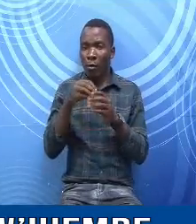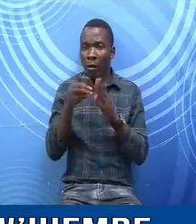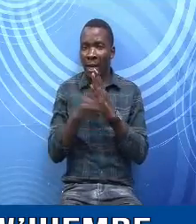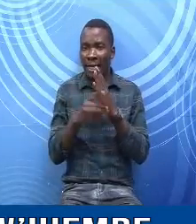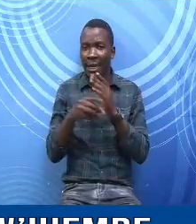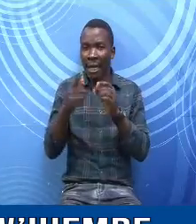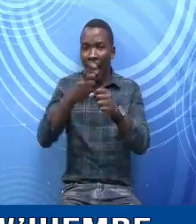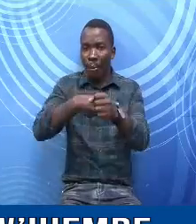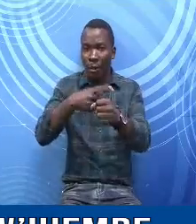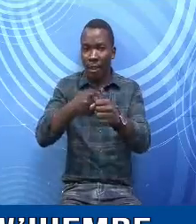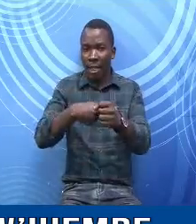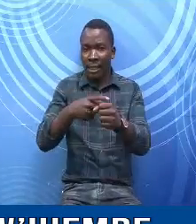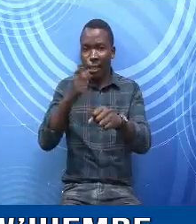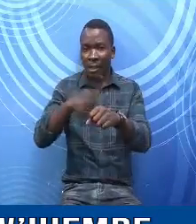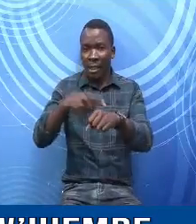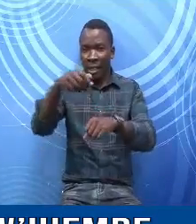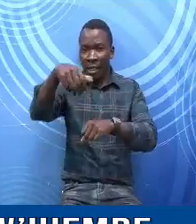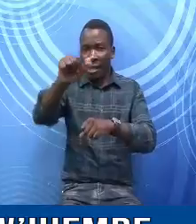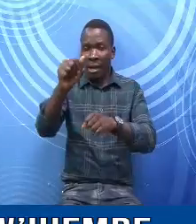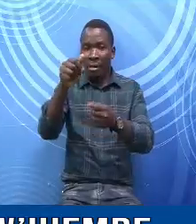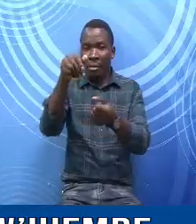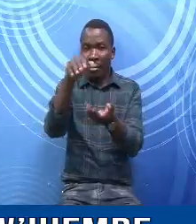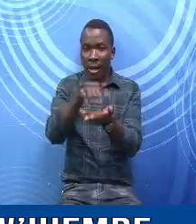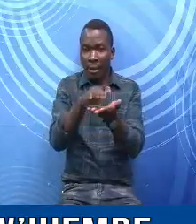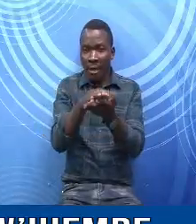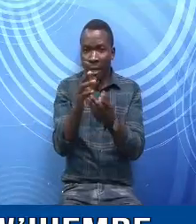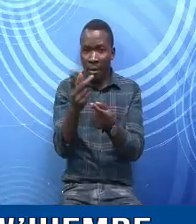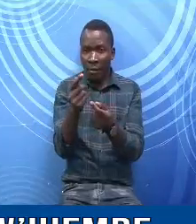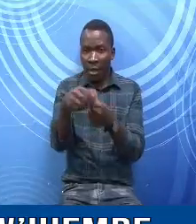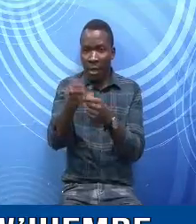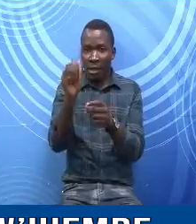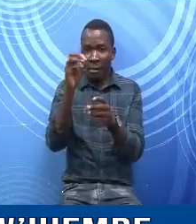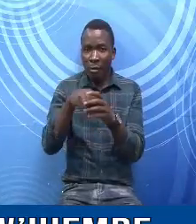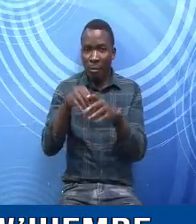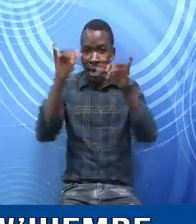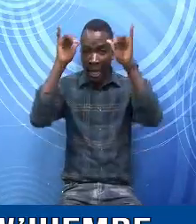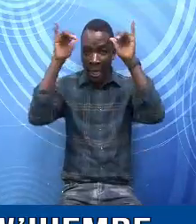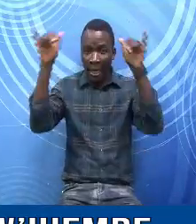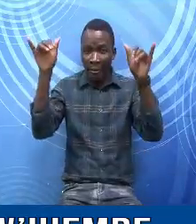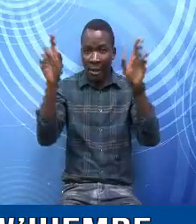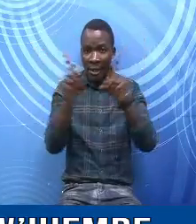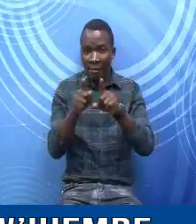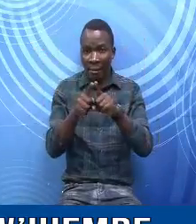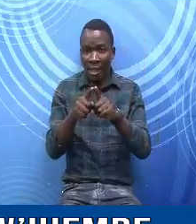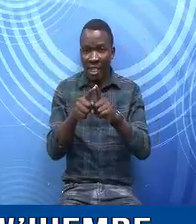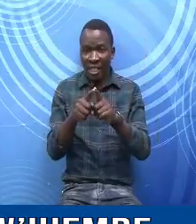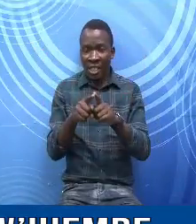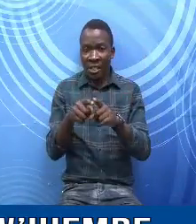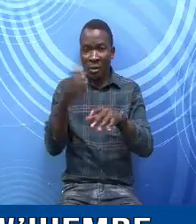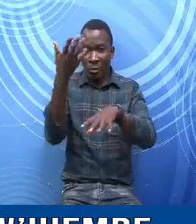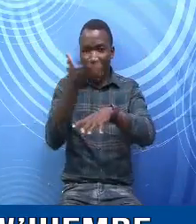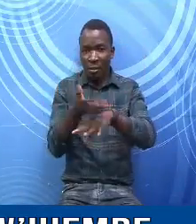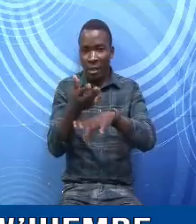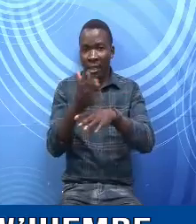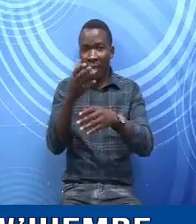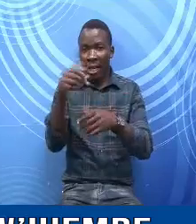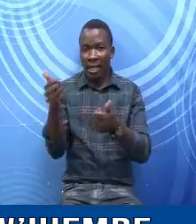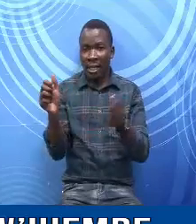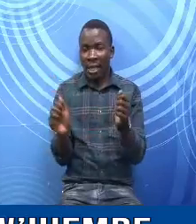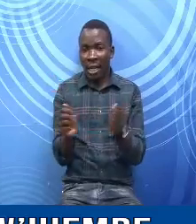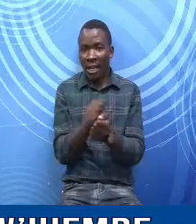mu gihe cyabo babikaga amafaranga yabo mu mahembe no mu mashyiga rimwe na rimwe bakayabura andi yakangirika ariko baravuga yuko kubera